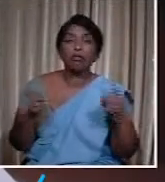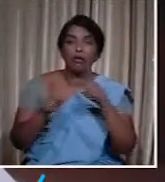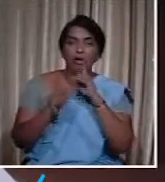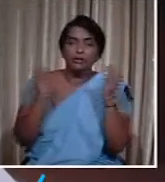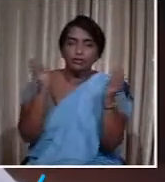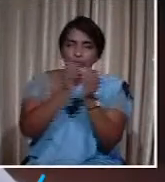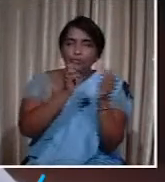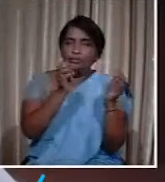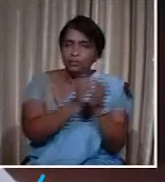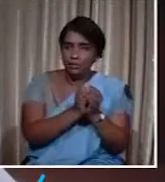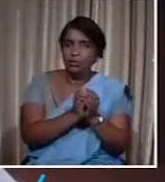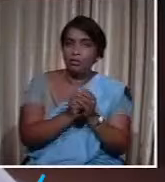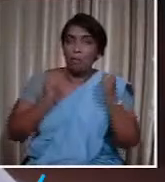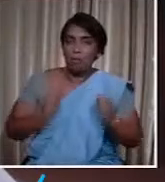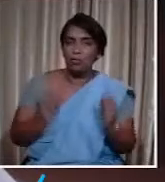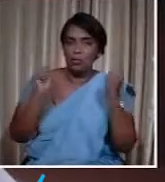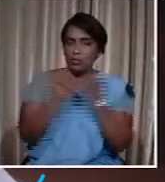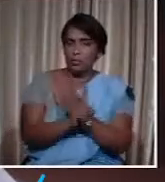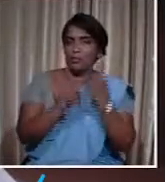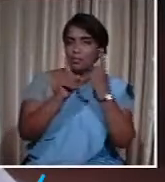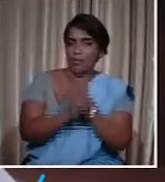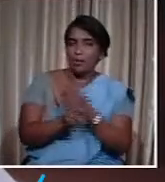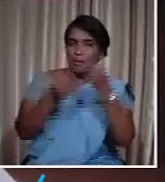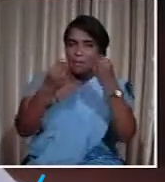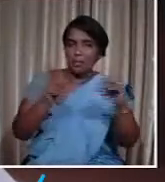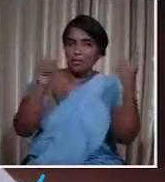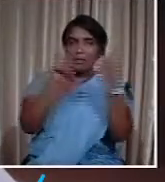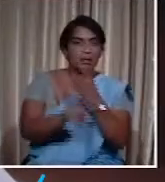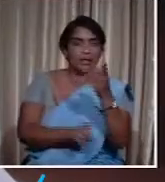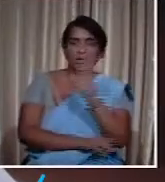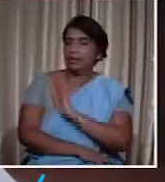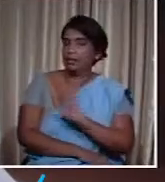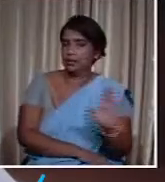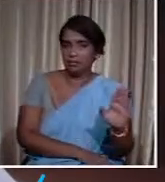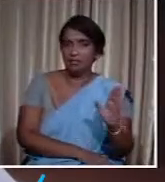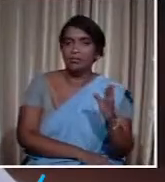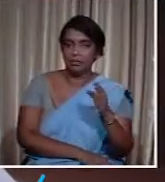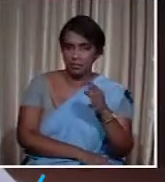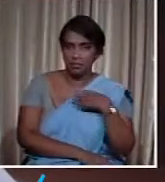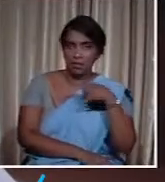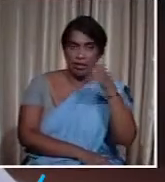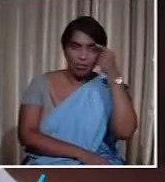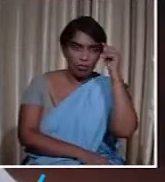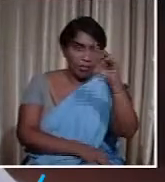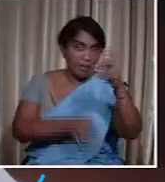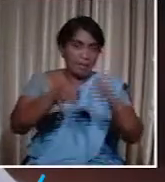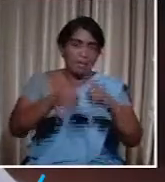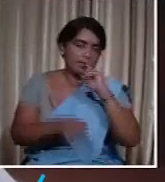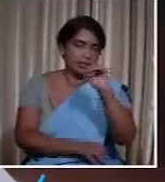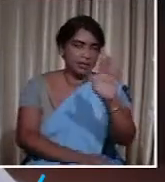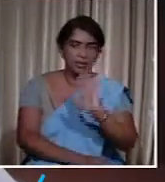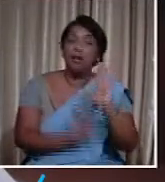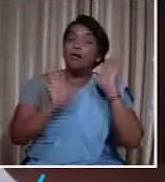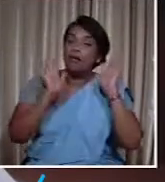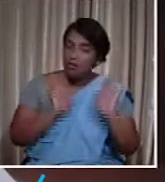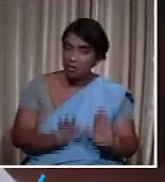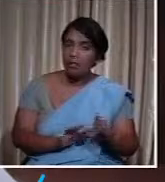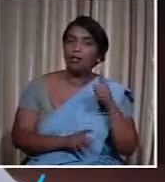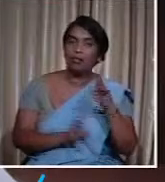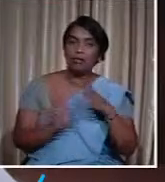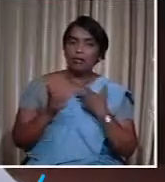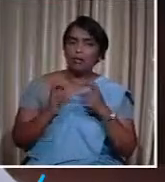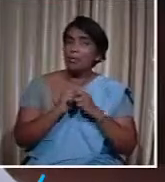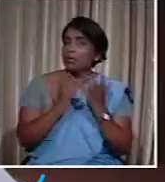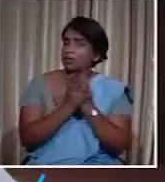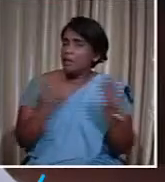කුඩා පුටුමාරු කිරීම, කුඩා කුඩා තනතුරු මාරු කිරීම නෙවෙයි. මම ඔබතුමාගේ තනතුරු පිළිබඳ ප්‍රශ්න කරනවා නෙවෙයි. හැබැයි එයින් මේට විසඳුමක් ලැබෙන්නේ